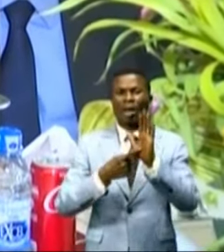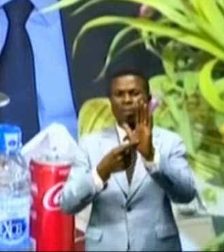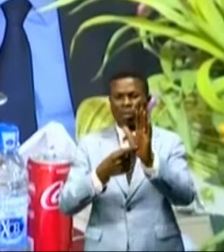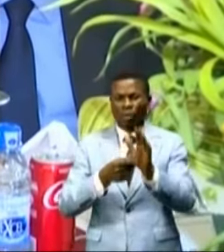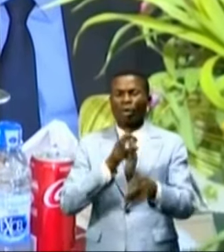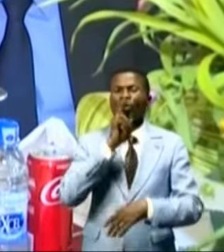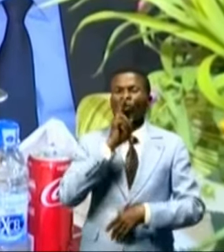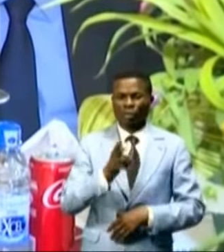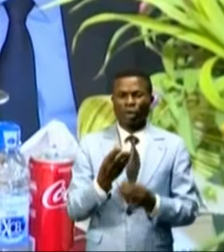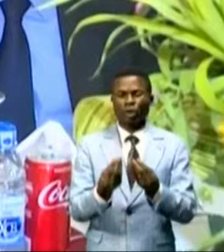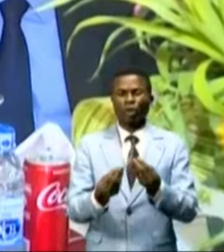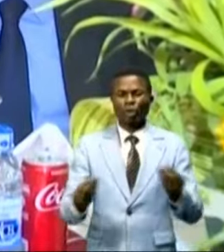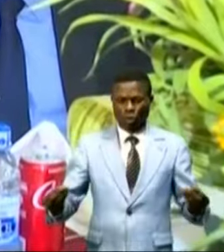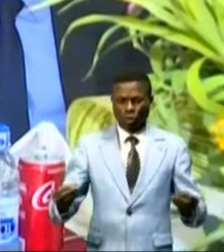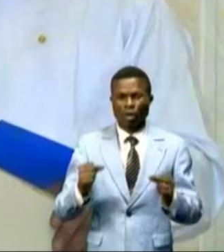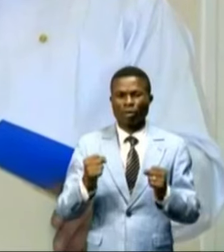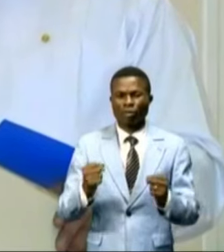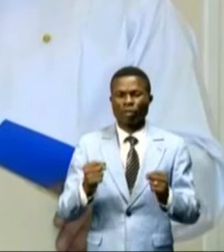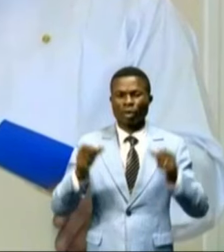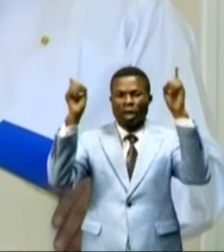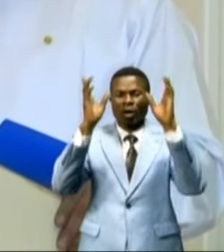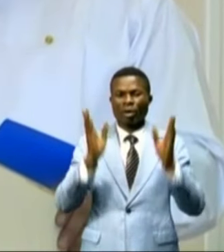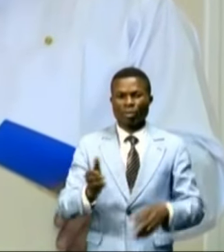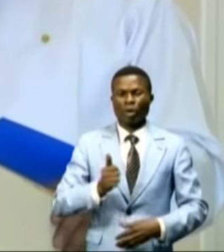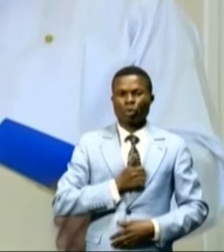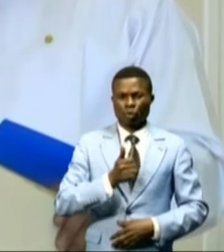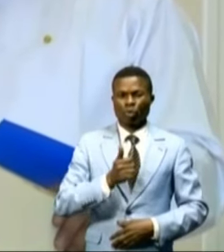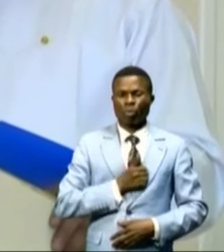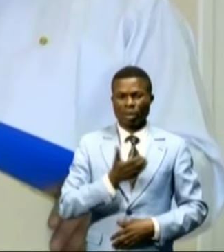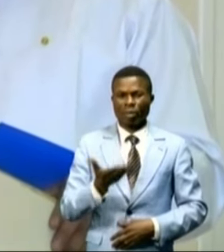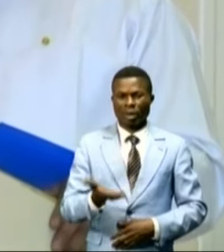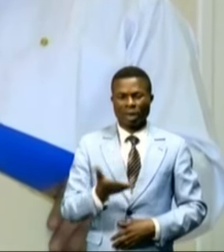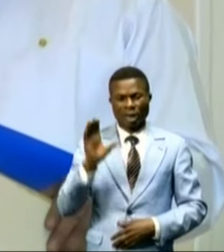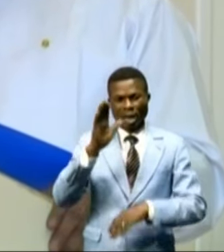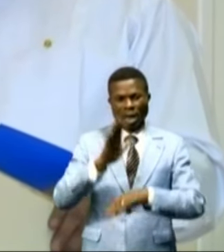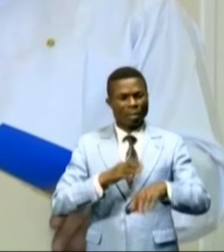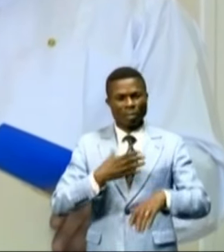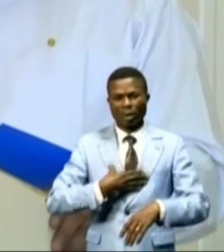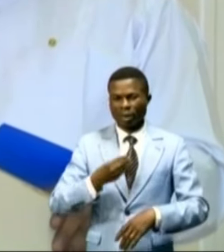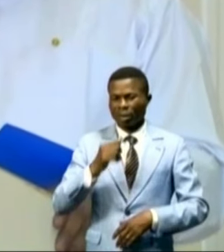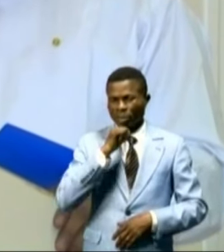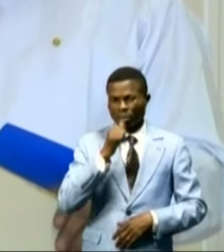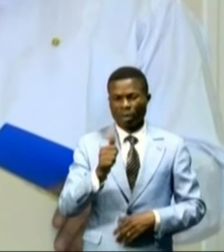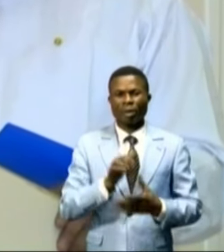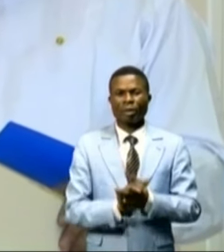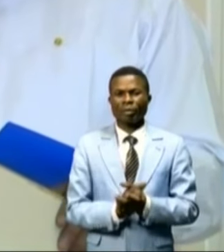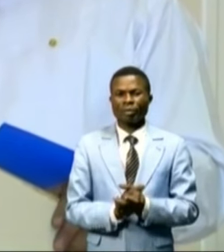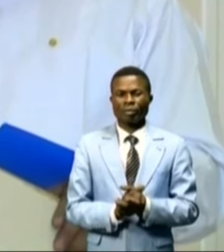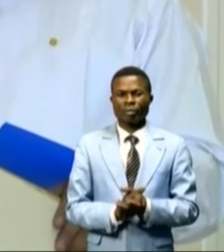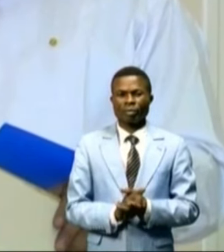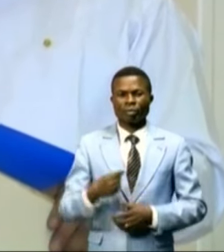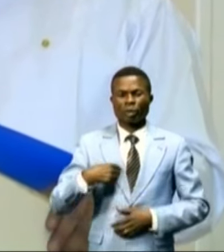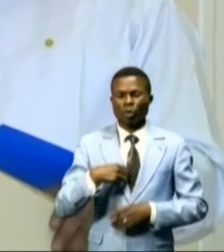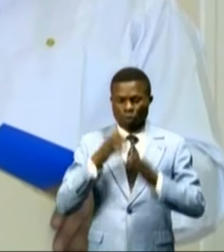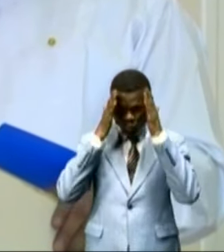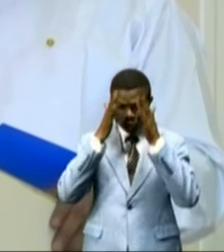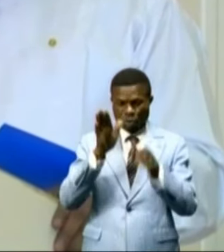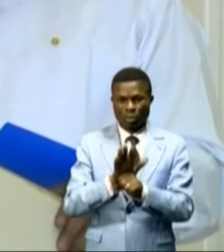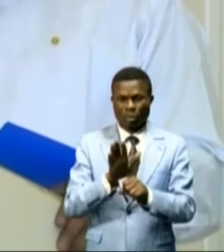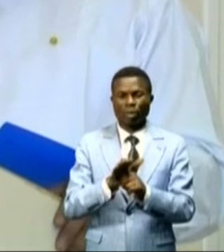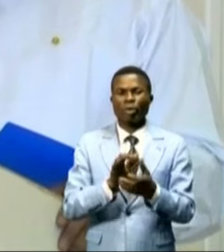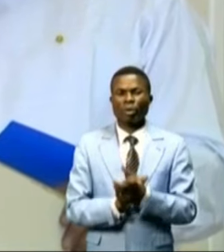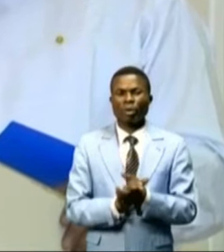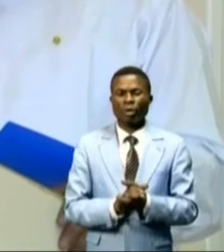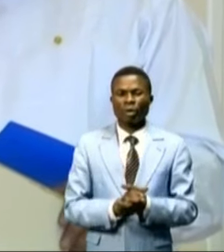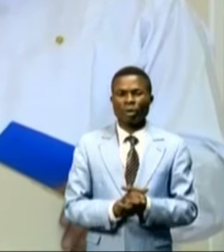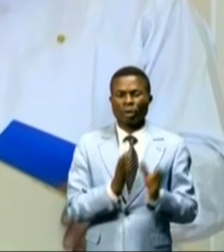peut trouver des solutions africaines aux problèmes africains. Notre transition a été particulière. Elle a été